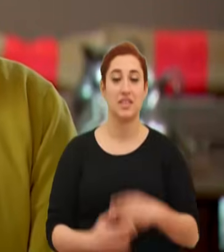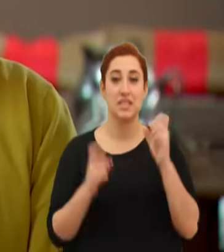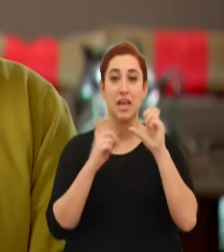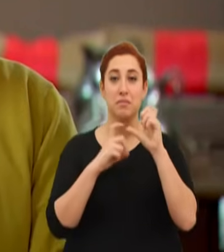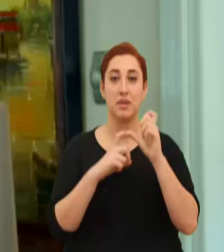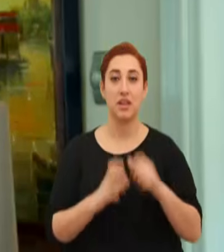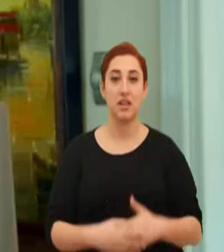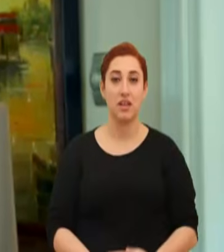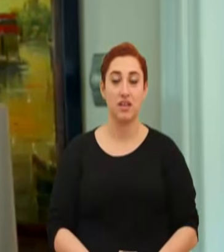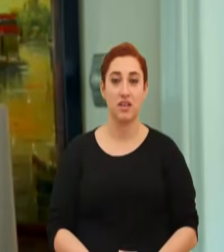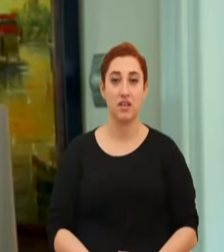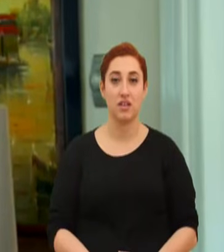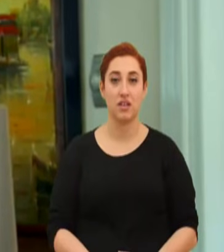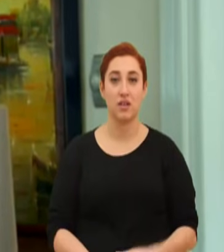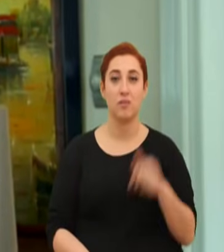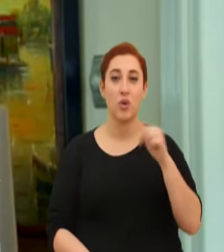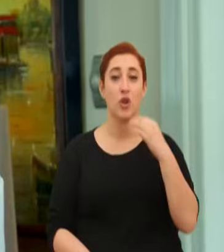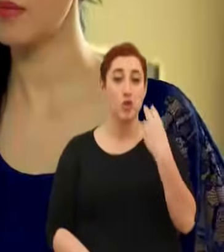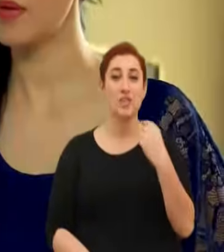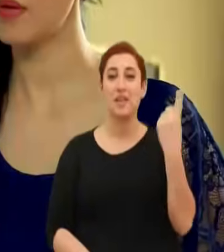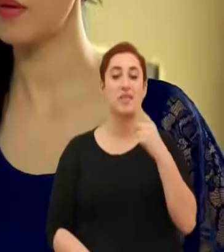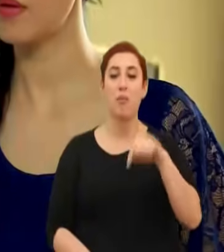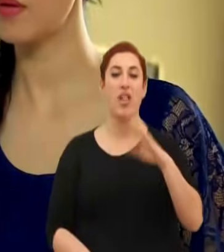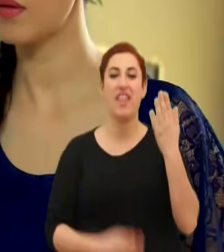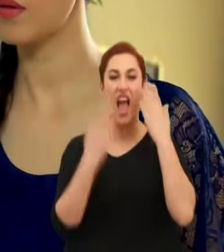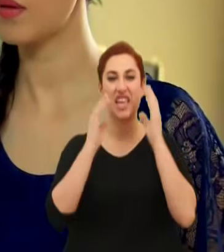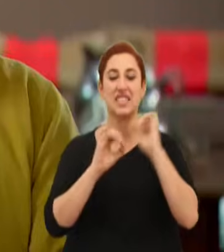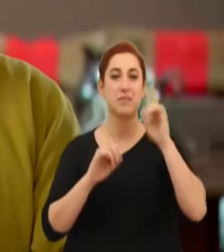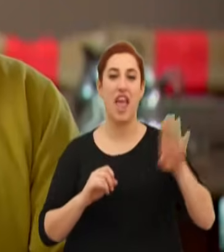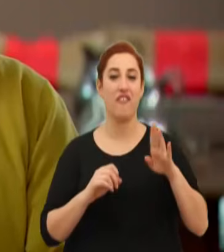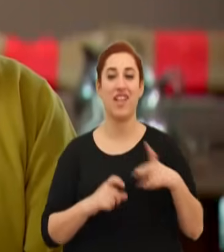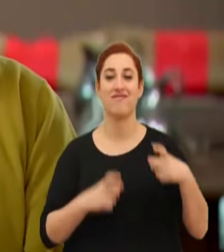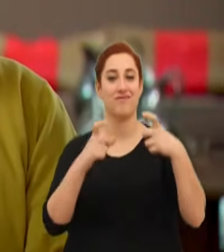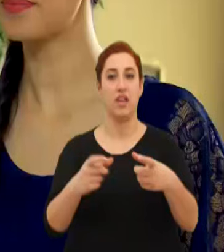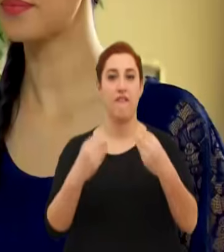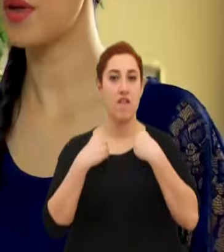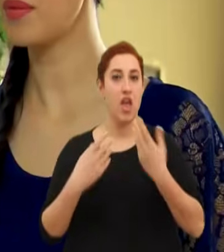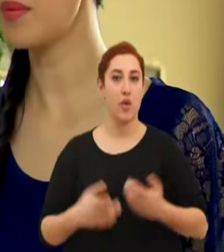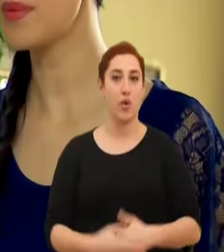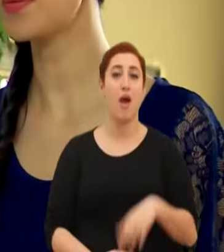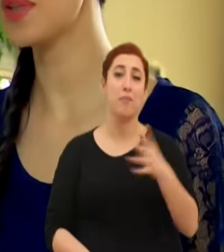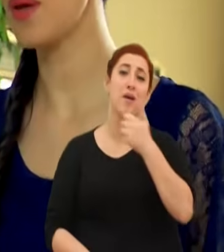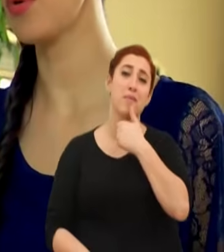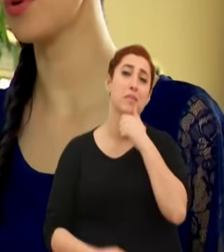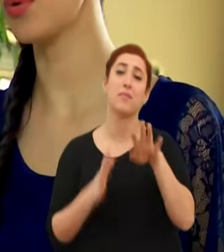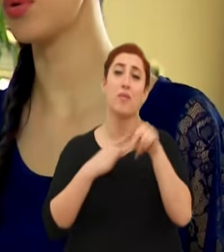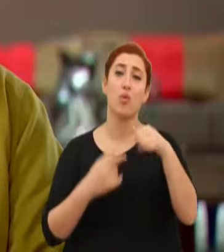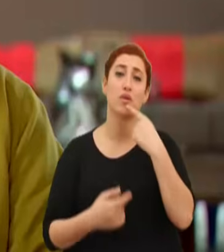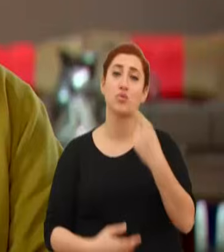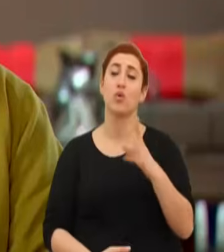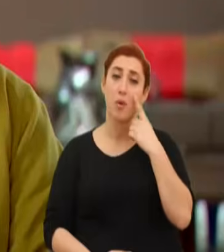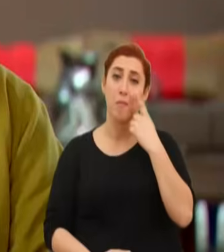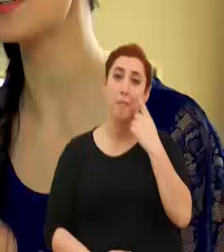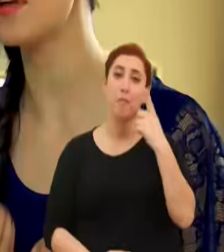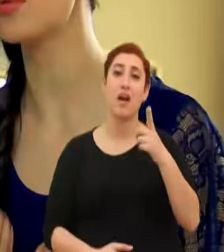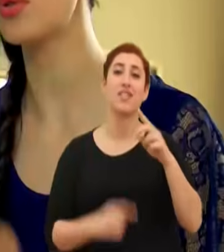Sepil, böyle güzel bir şeyi niye böyle hayırsız bir evlatla servis ediyorsun? Ama babacığım neden böyle söylüyorsun?